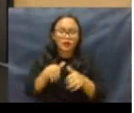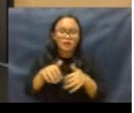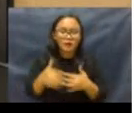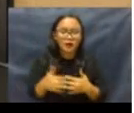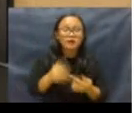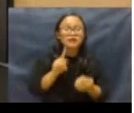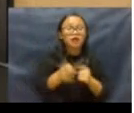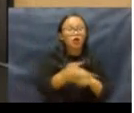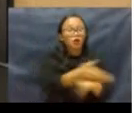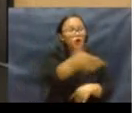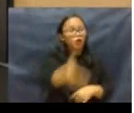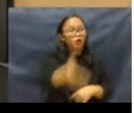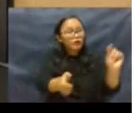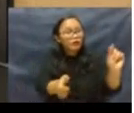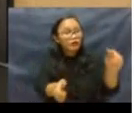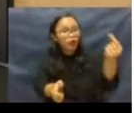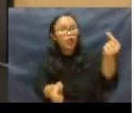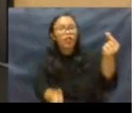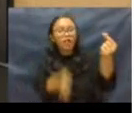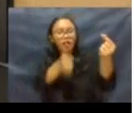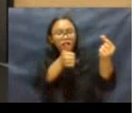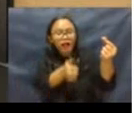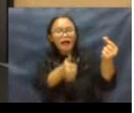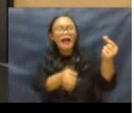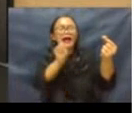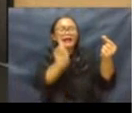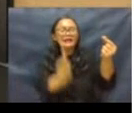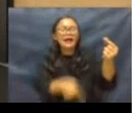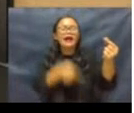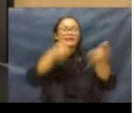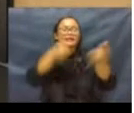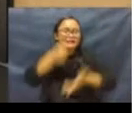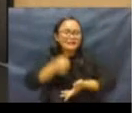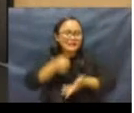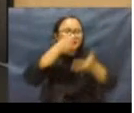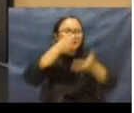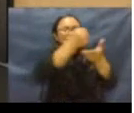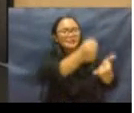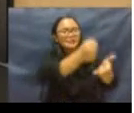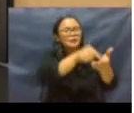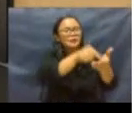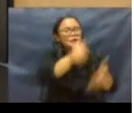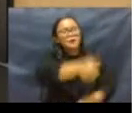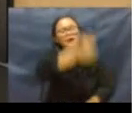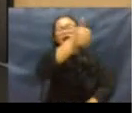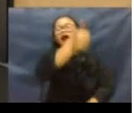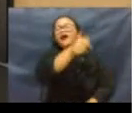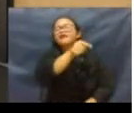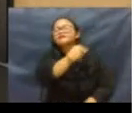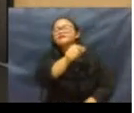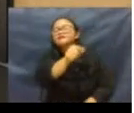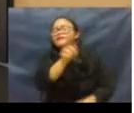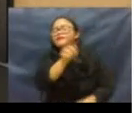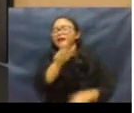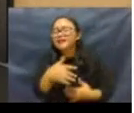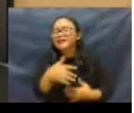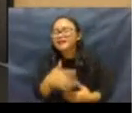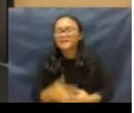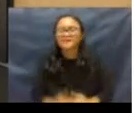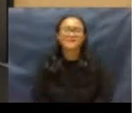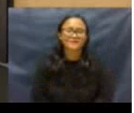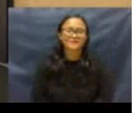dan Ibu benar, itulah yang nantinya akan menjadi tangga menuju kemenangan Bapak dan